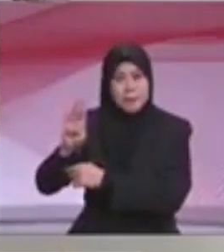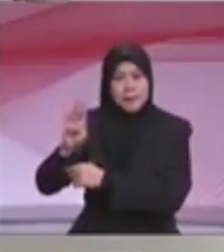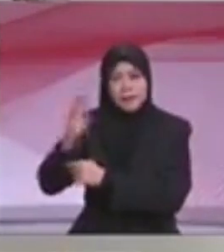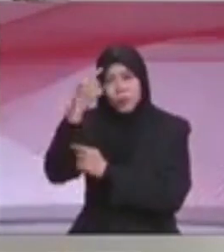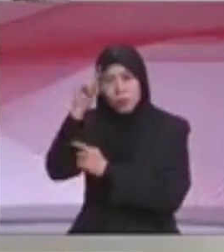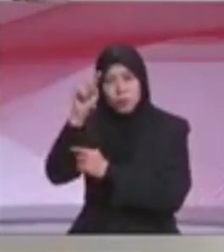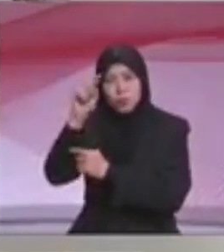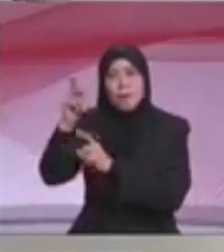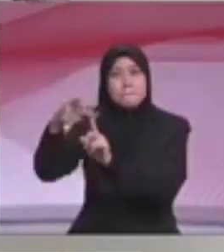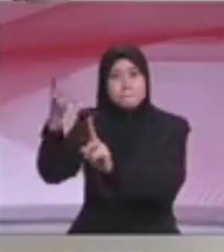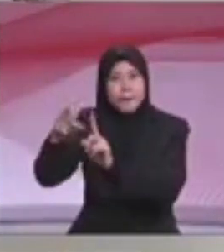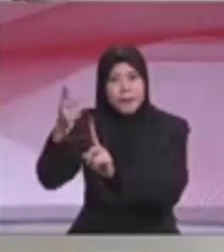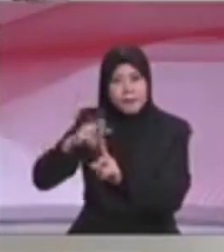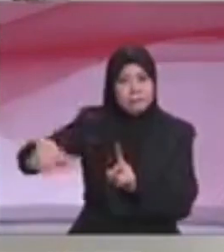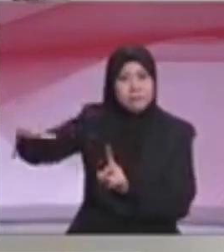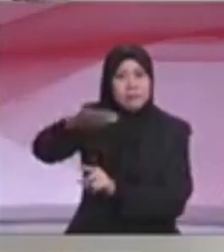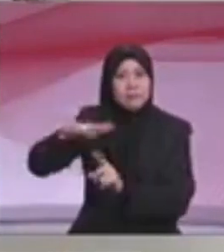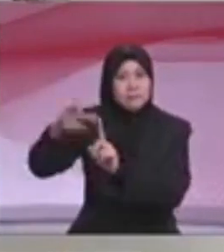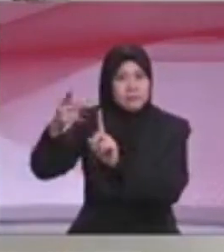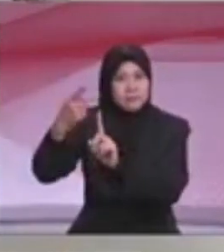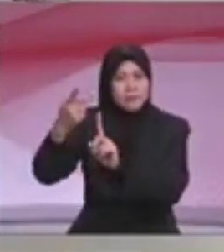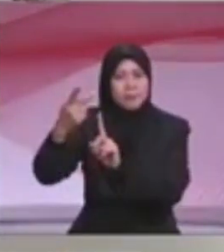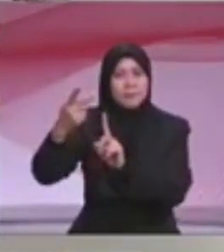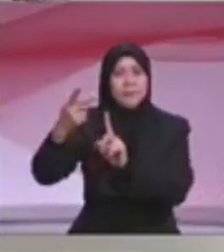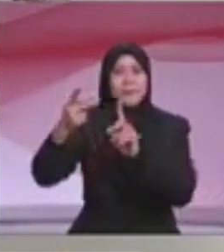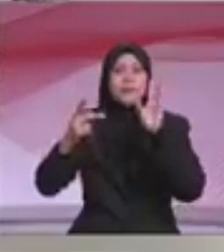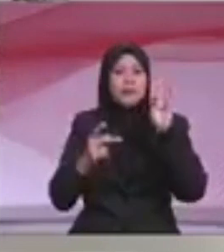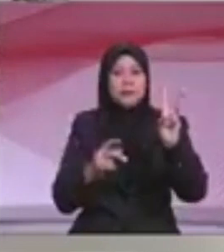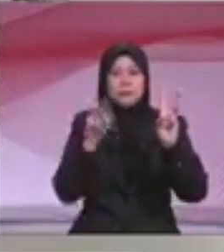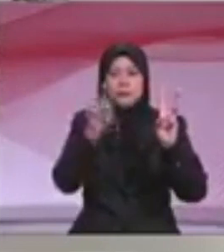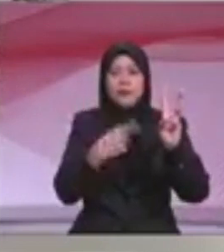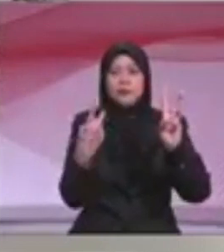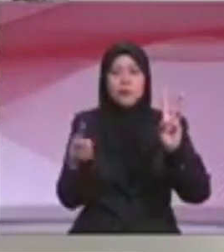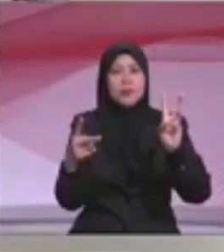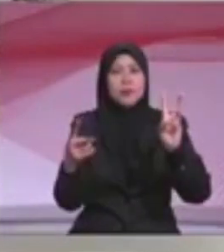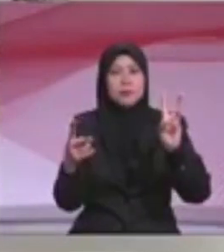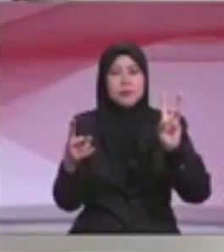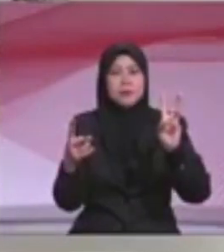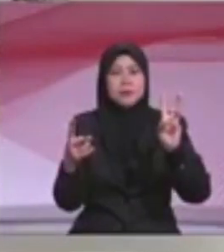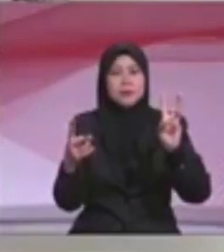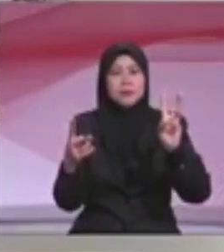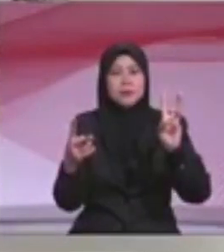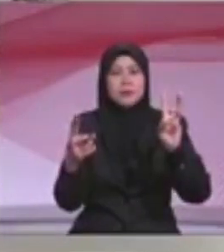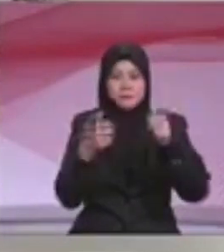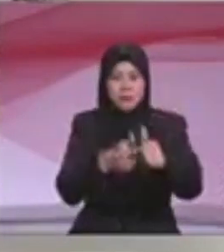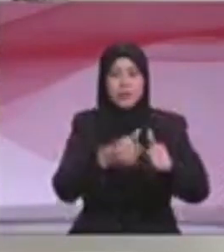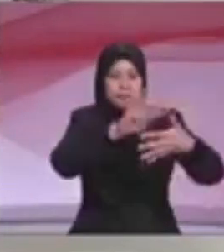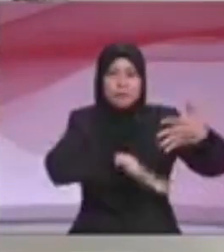bagi seluruh Pulau Pinang pada 6 Disember seperti yang